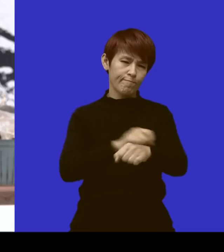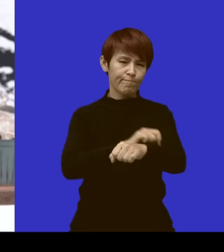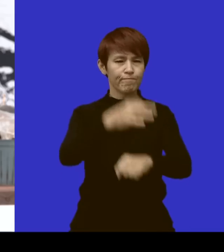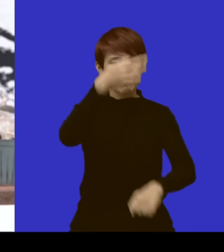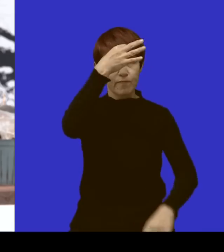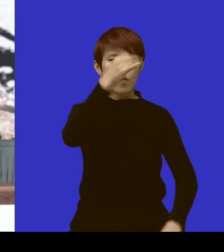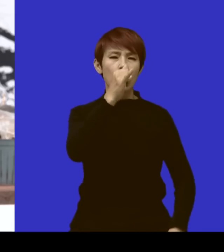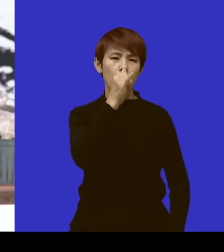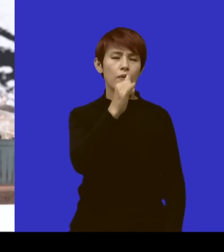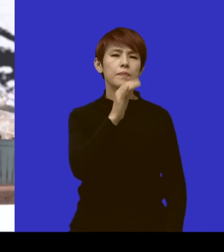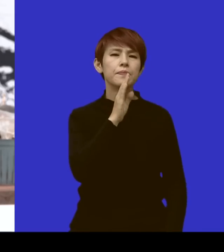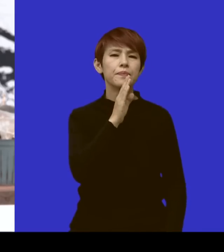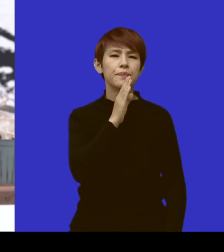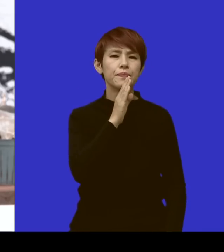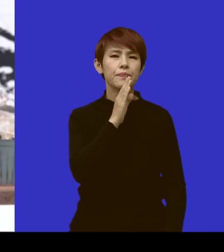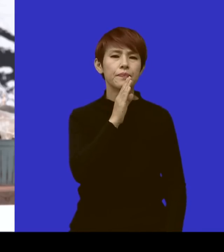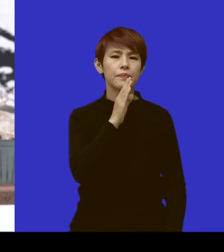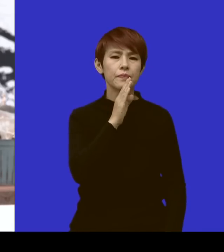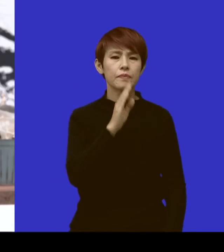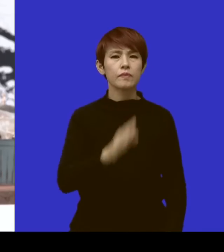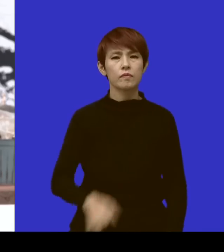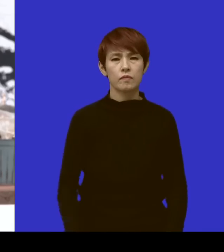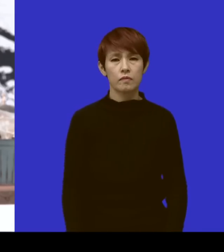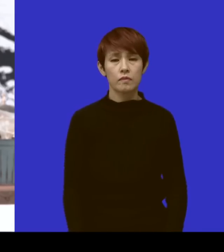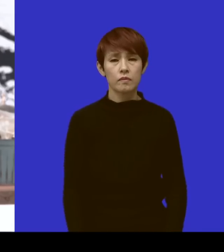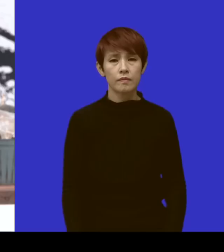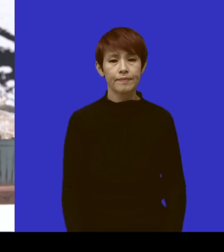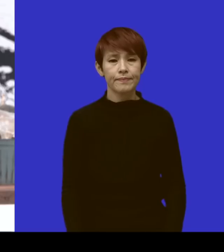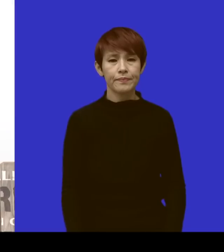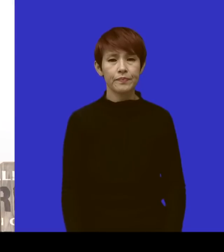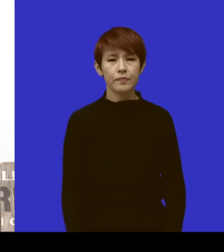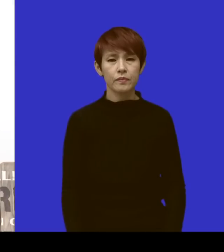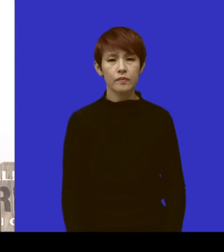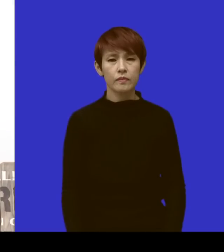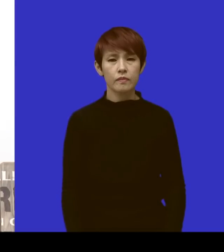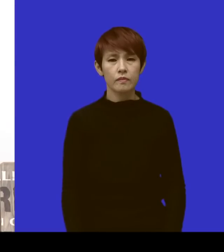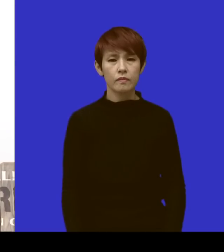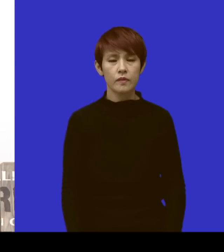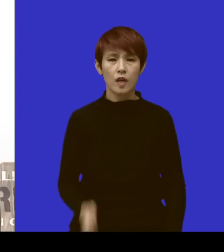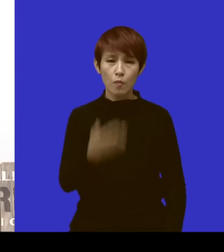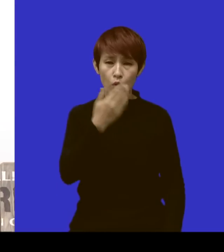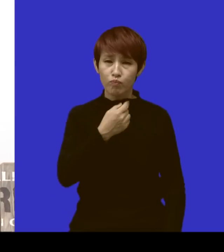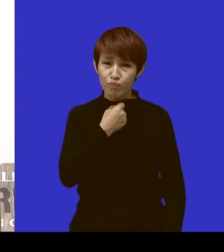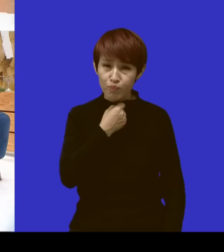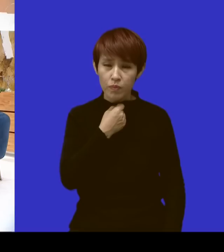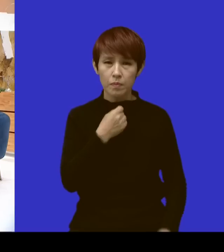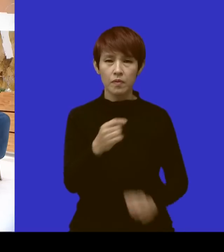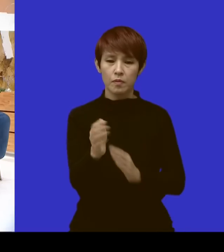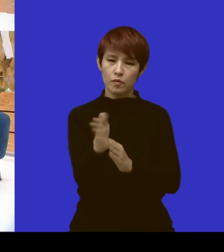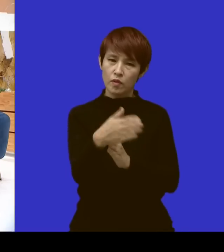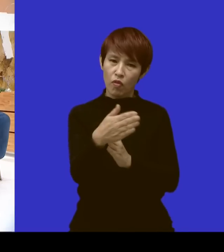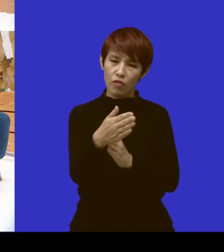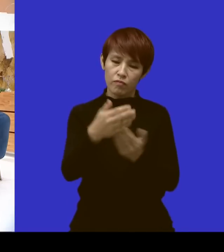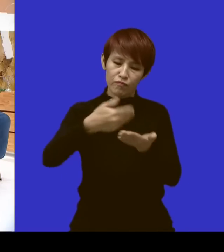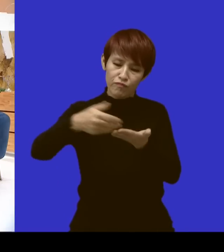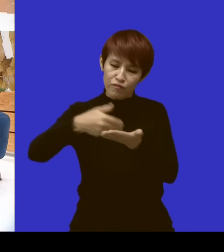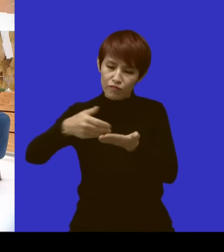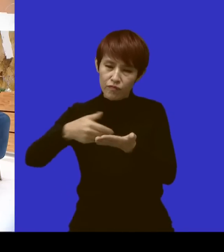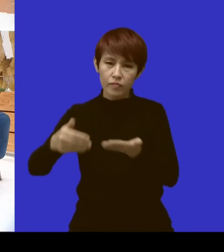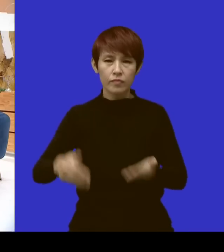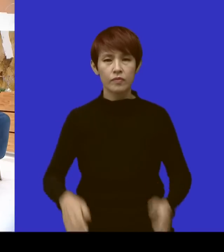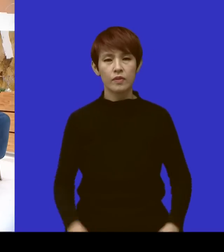영향으로. 근데 그게 소통이 없어지는 될 수 있는 예, 예. 뭐 먹고 싶으면 만약 생선을 그리고